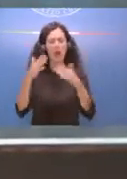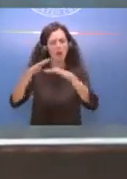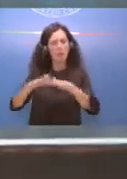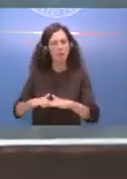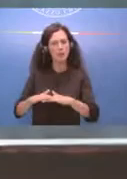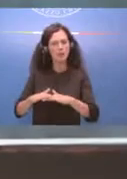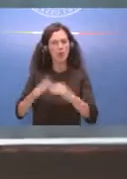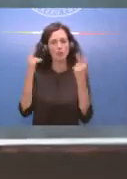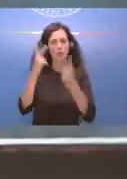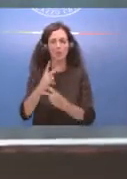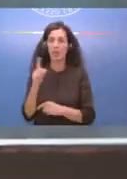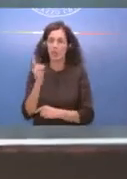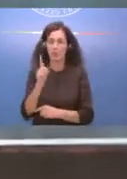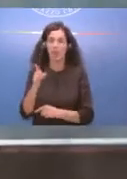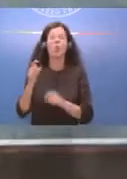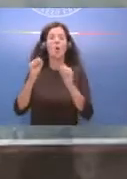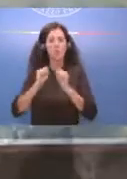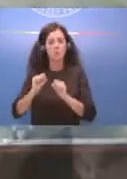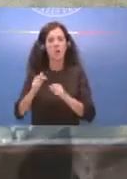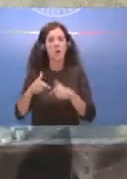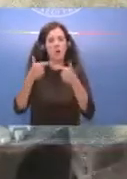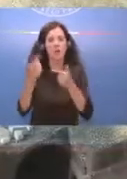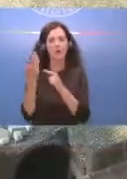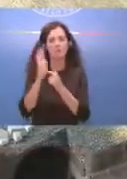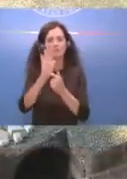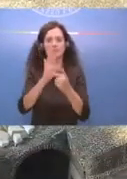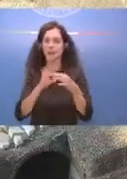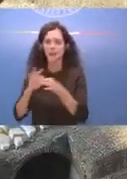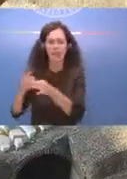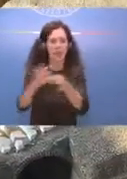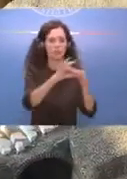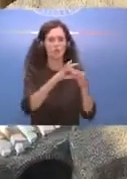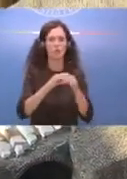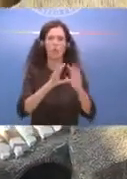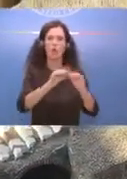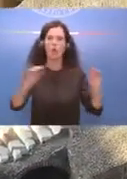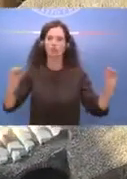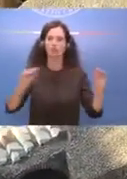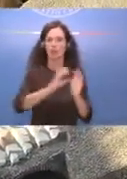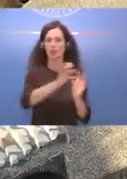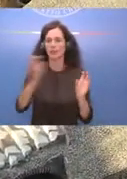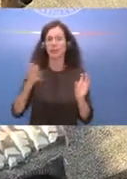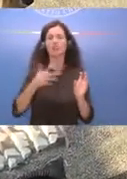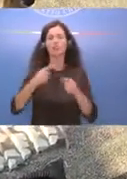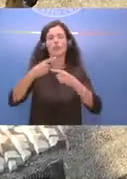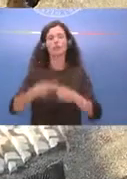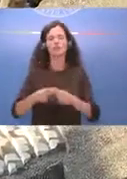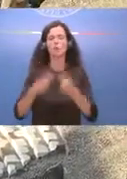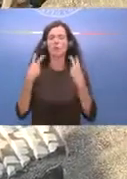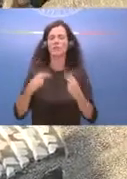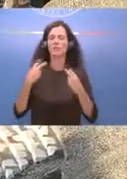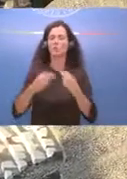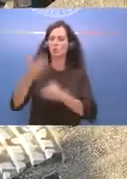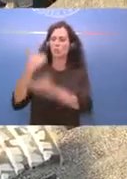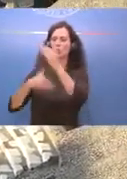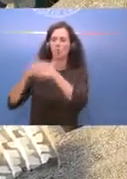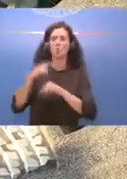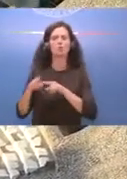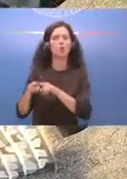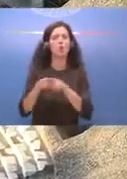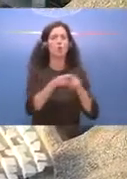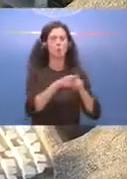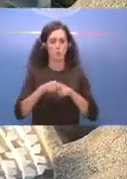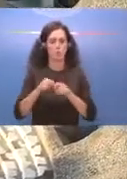senso soltanto mettendo tali oggetti in relazione tra di loro quali testimoni di un vissuto comune nel mondo è ormai